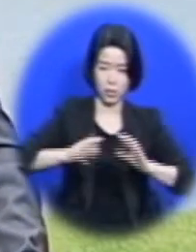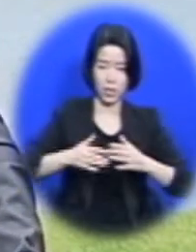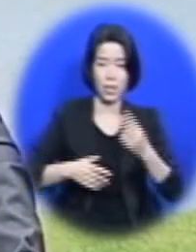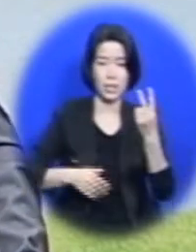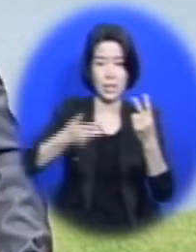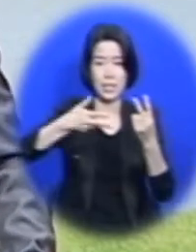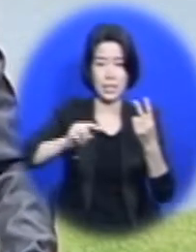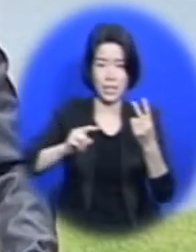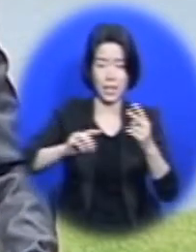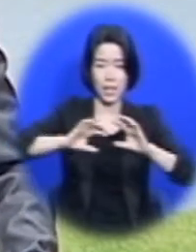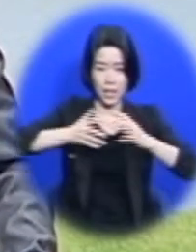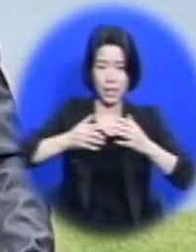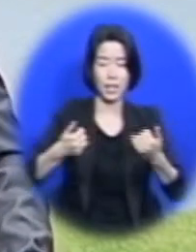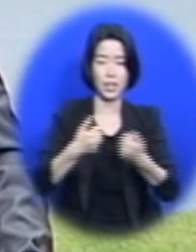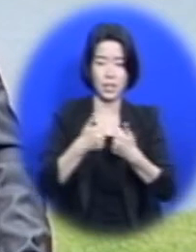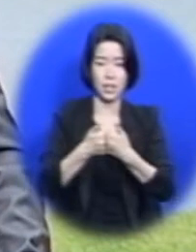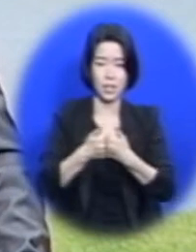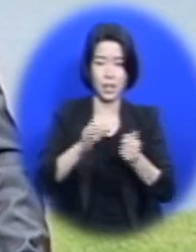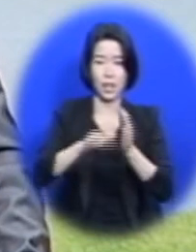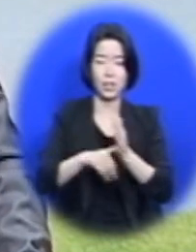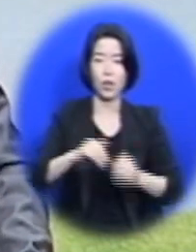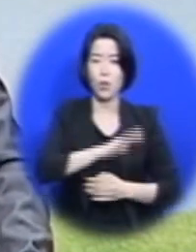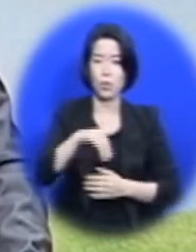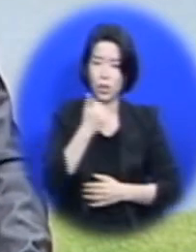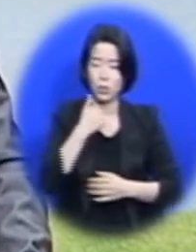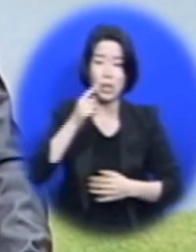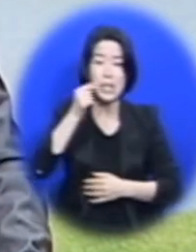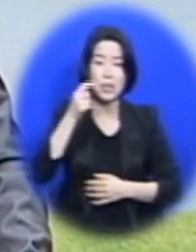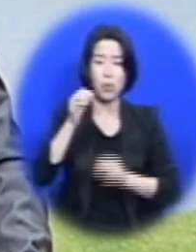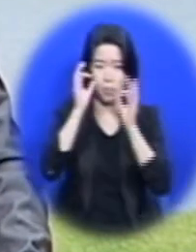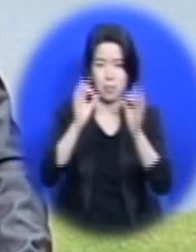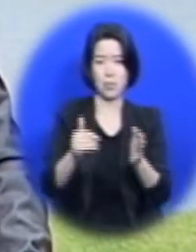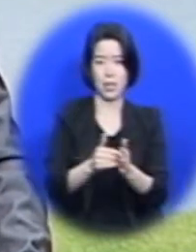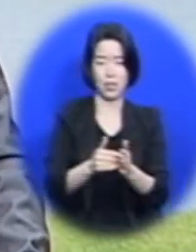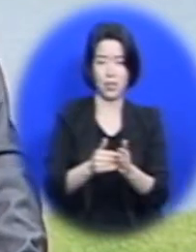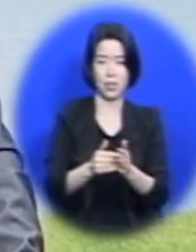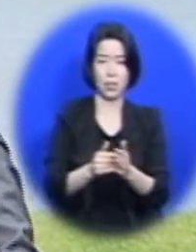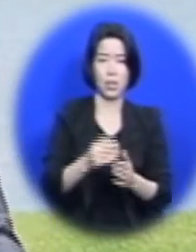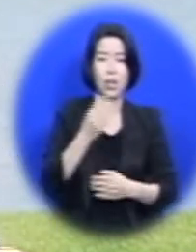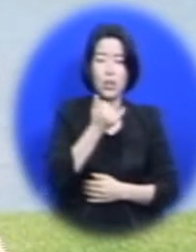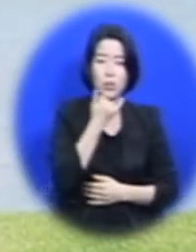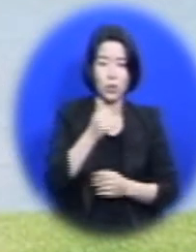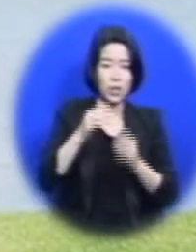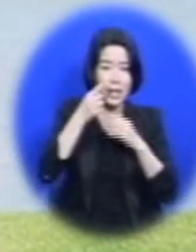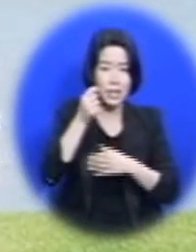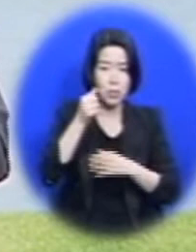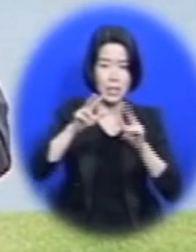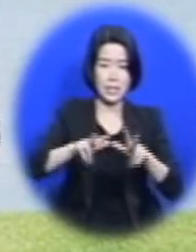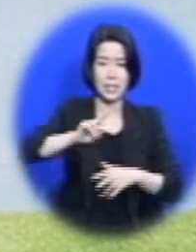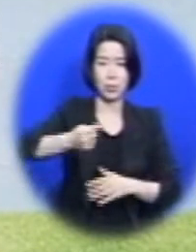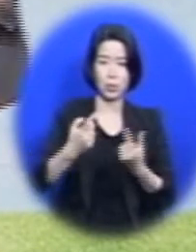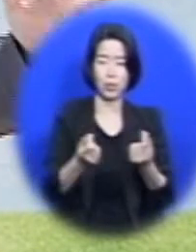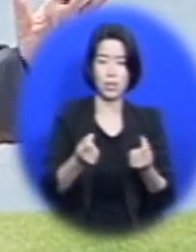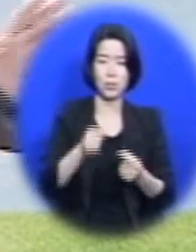제2차 대전을 치르면서 우리가 독일과 일본을 보았습니다. 독일과 일본은 지금도